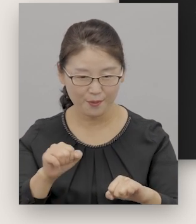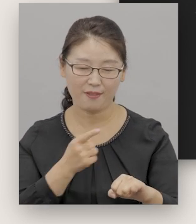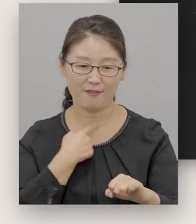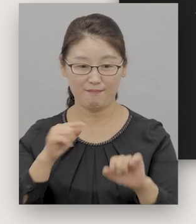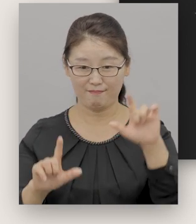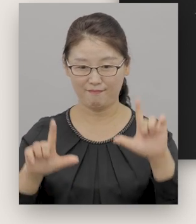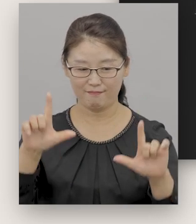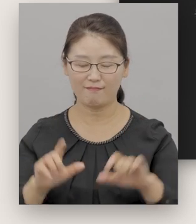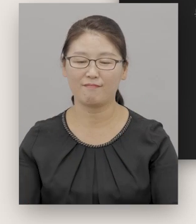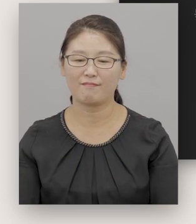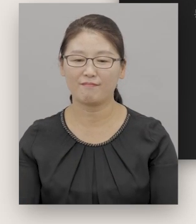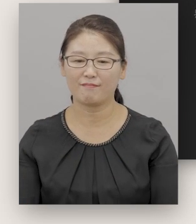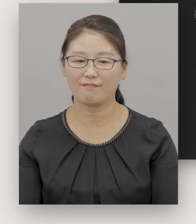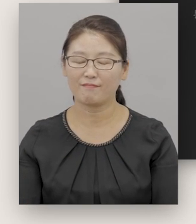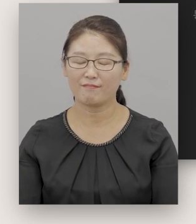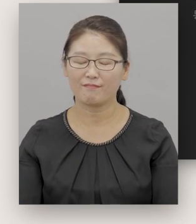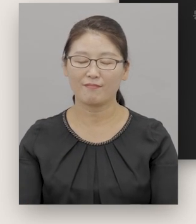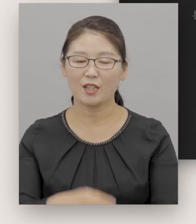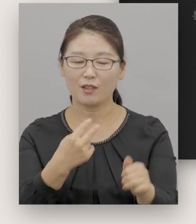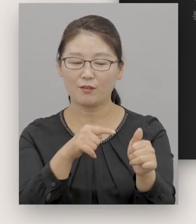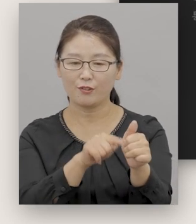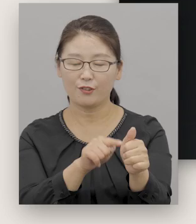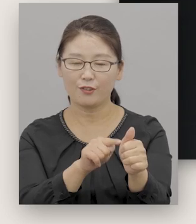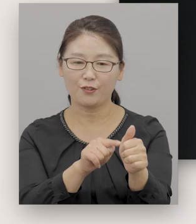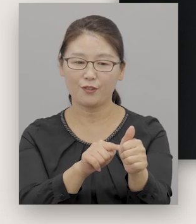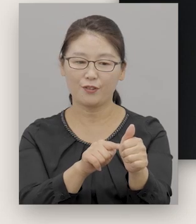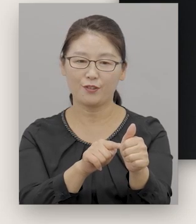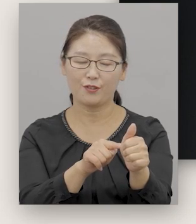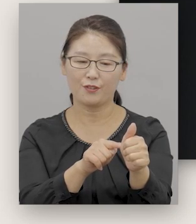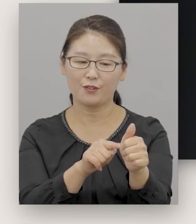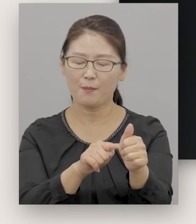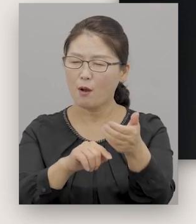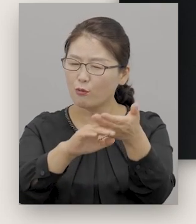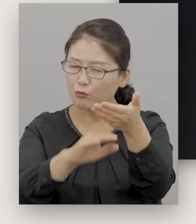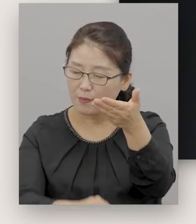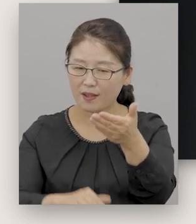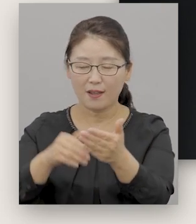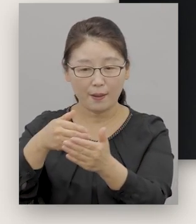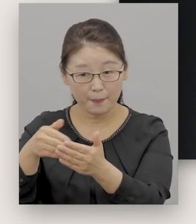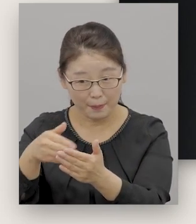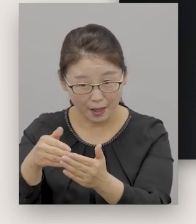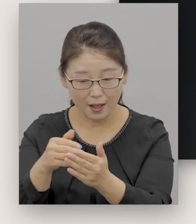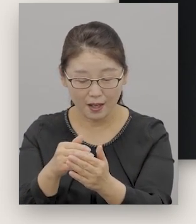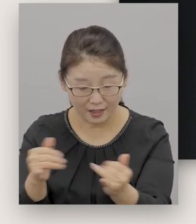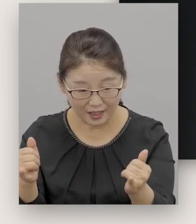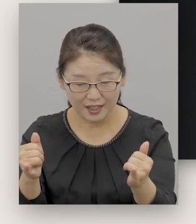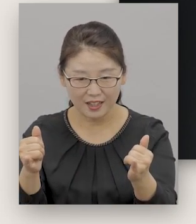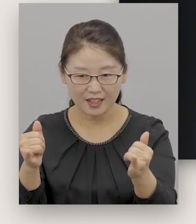그런 시기를 다루고 있고요. 이 시기만 해도 뒷샹은 이제 많은 후배